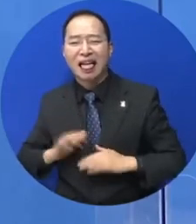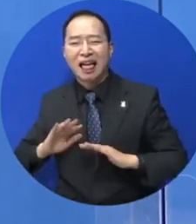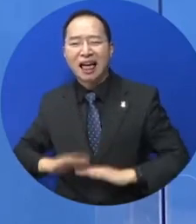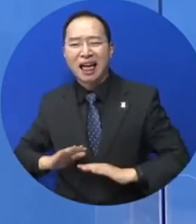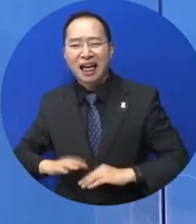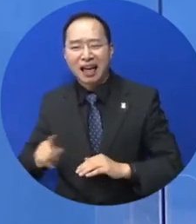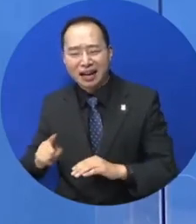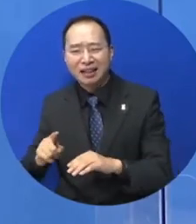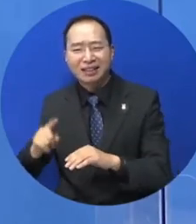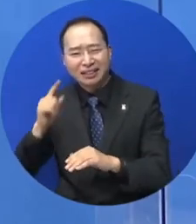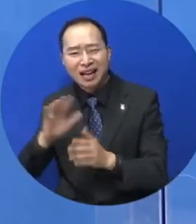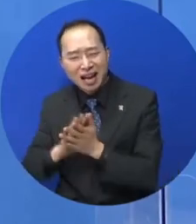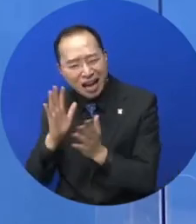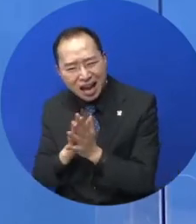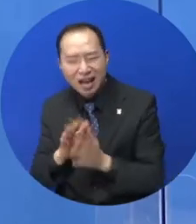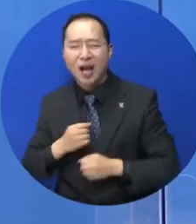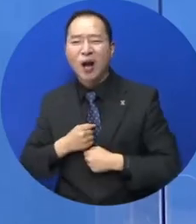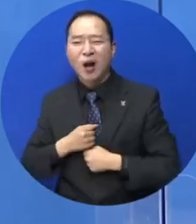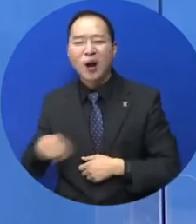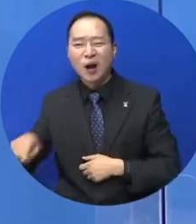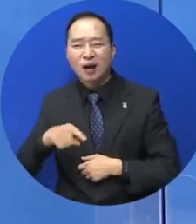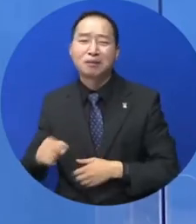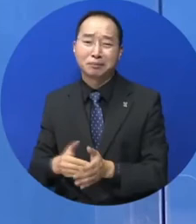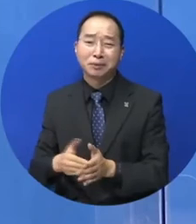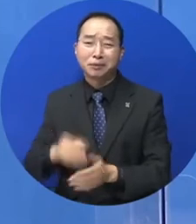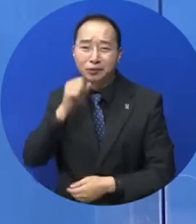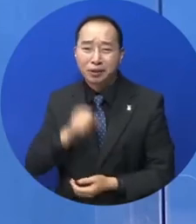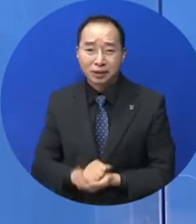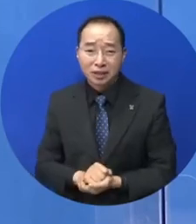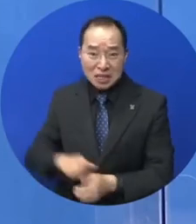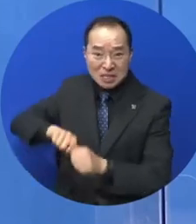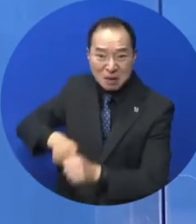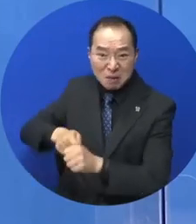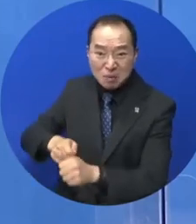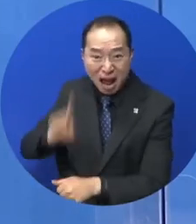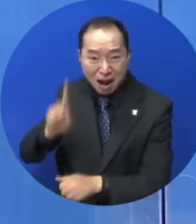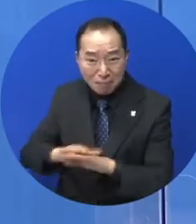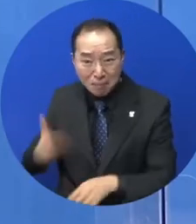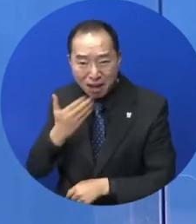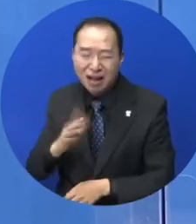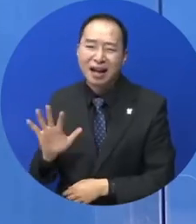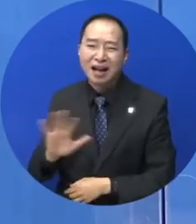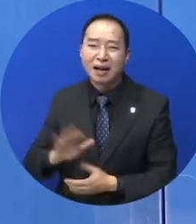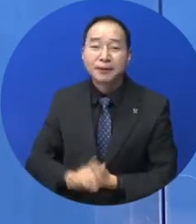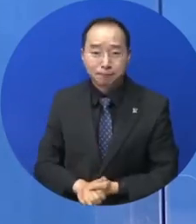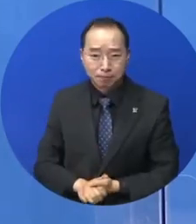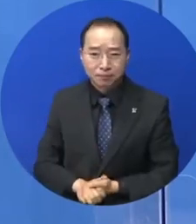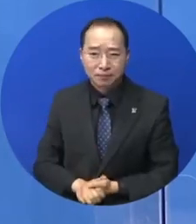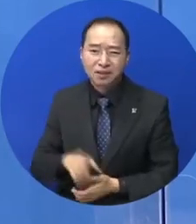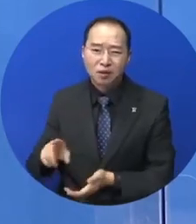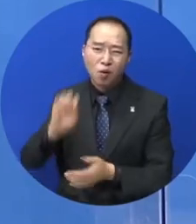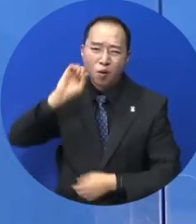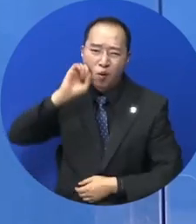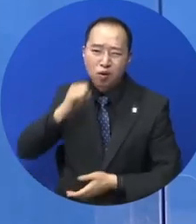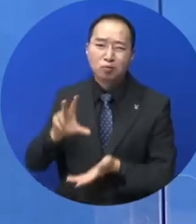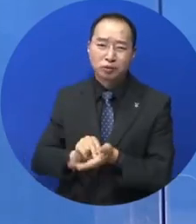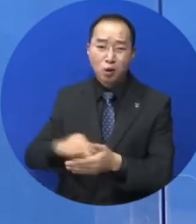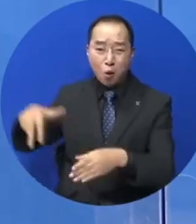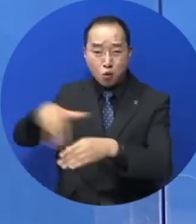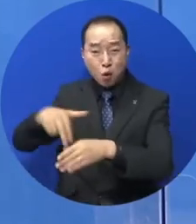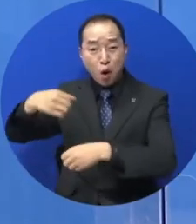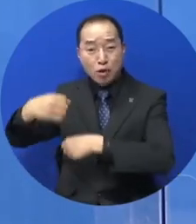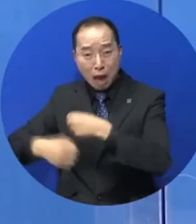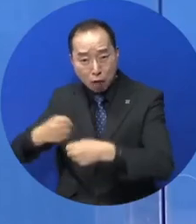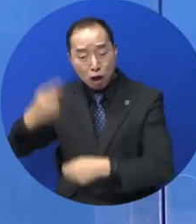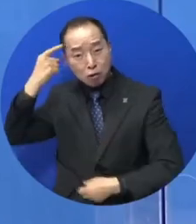위한 내부 단속을 좀 해야 되지 않겠느냐. 어떻게 처벌만으로 가능한 문제가 아니어서 그래서 저는 참 어려운 문제다. 종교의 자유라고